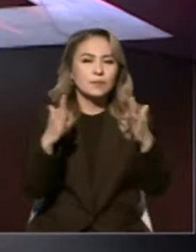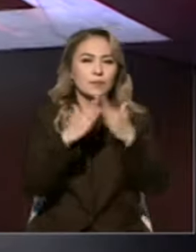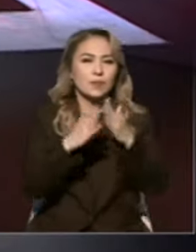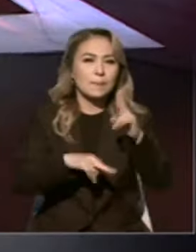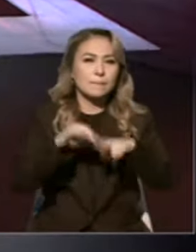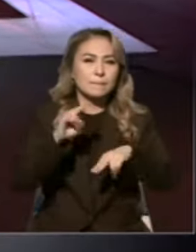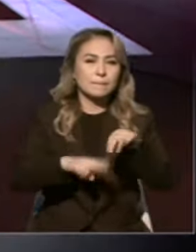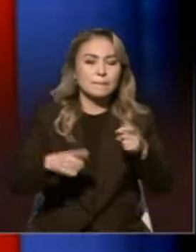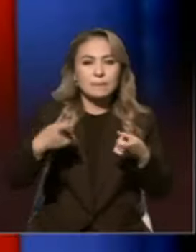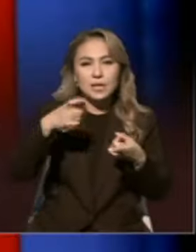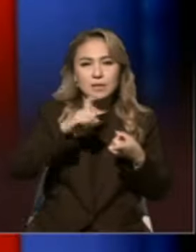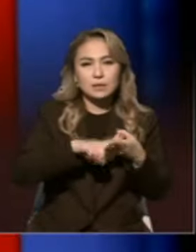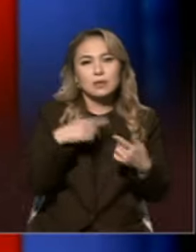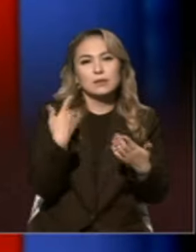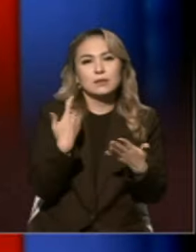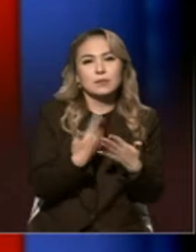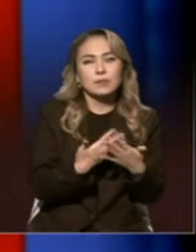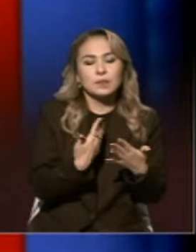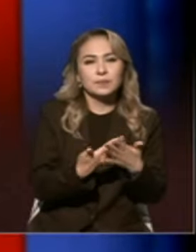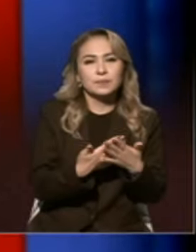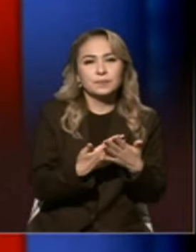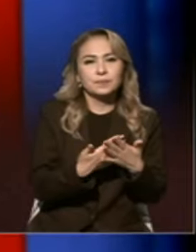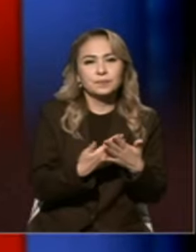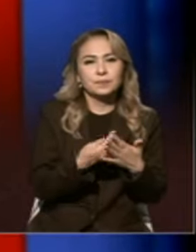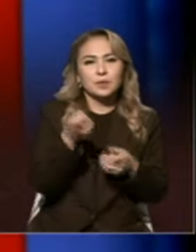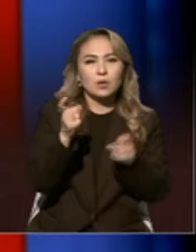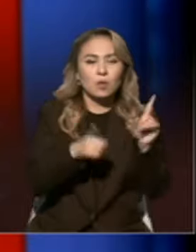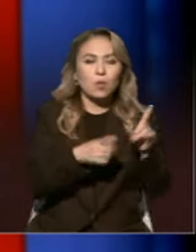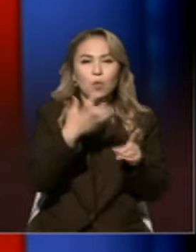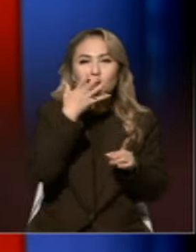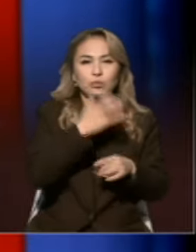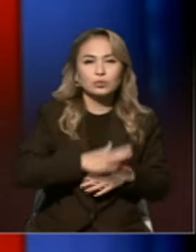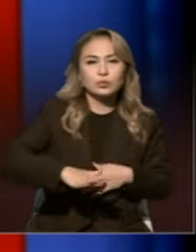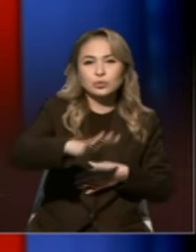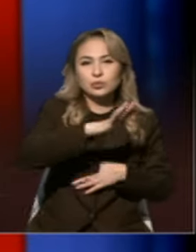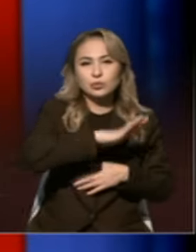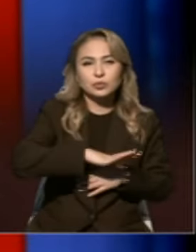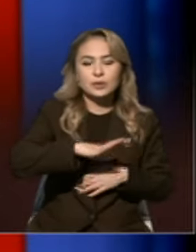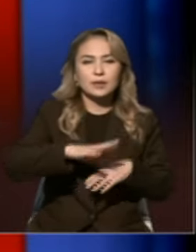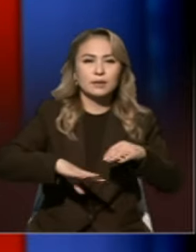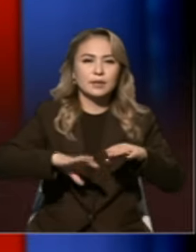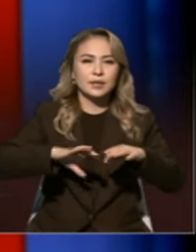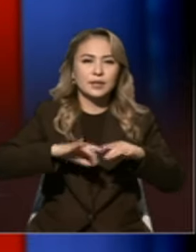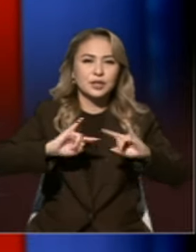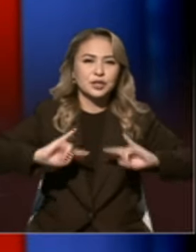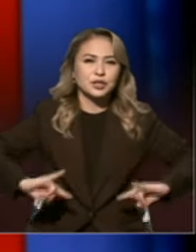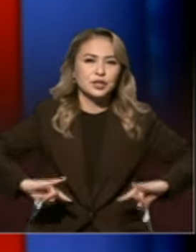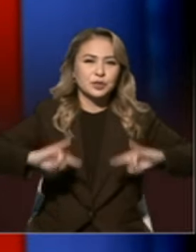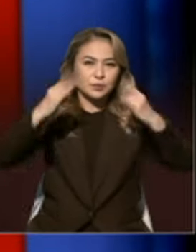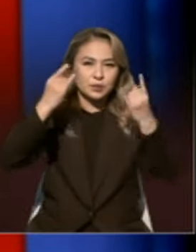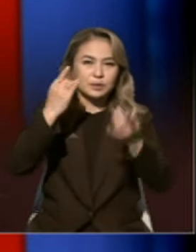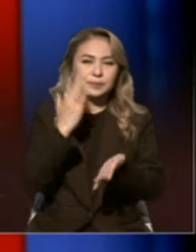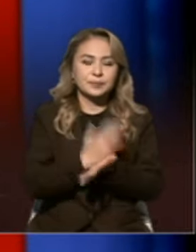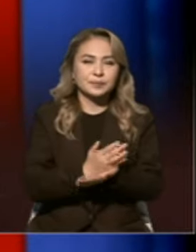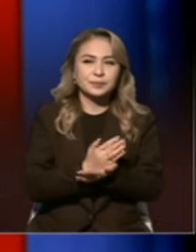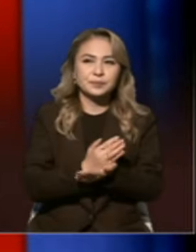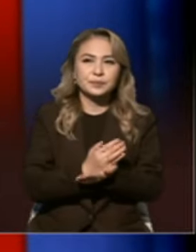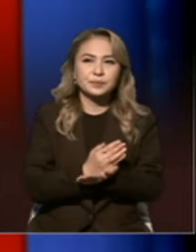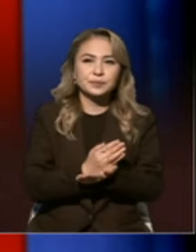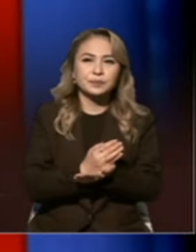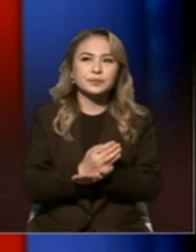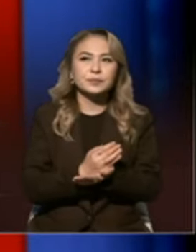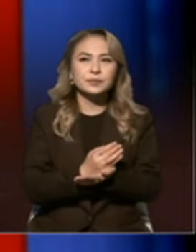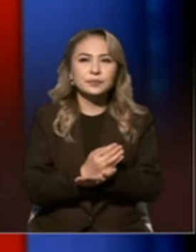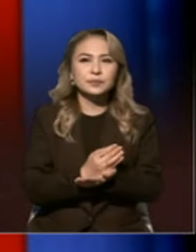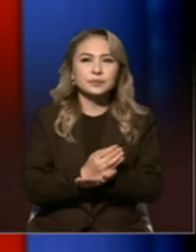құрылысына байланысты. Мысалы бізде білесіздер, кейбір мысалы оңтүстік өңірлерде көбінесе кірпіштен салады. Кірпіштен, кірпіштен салады.